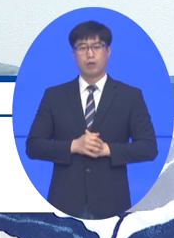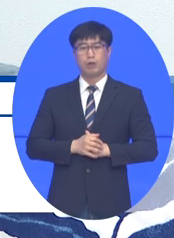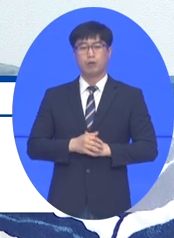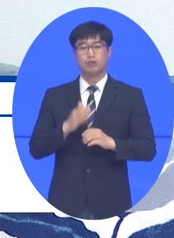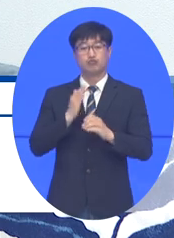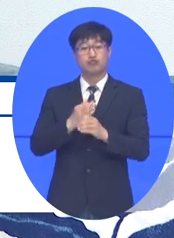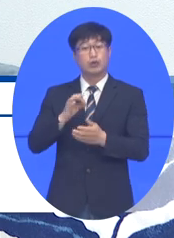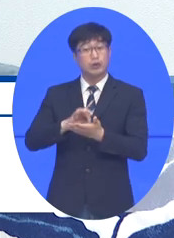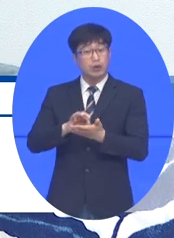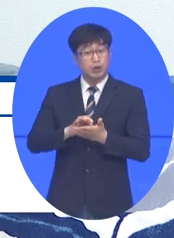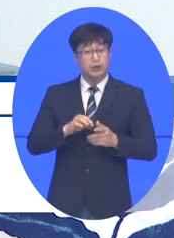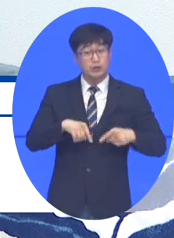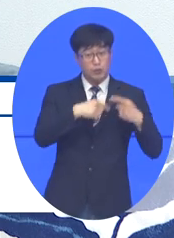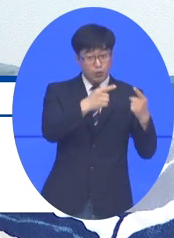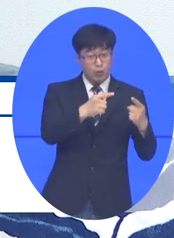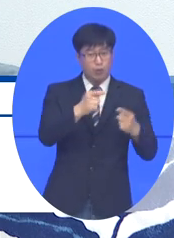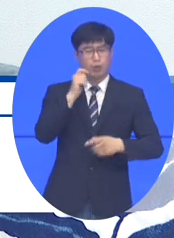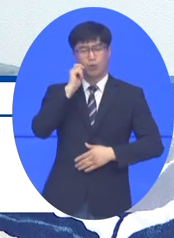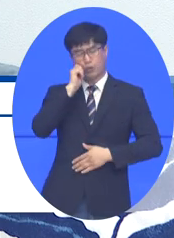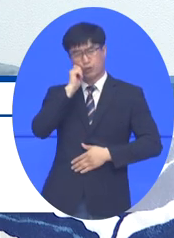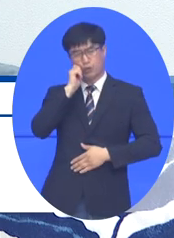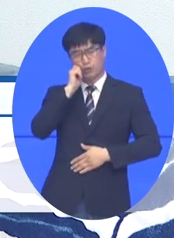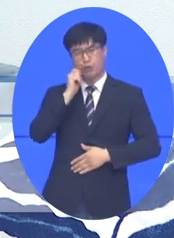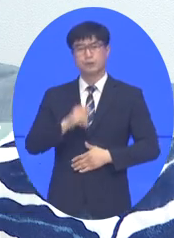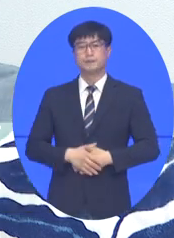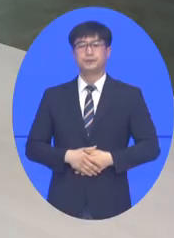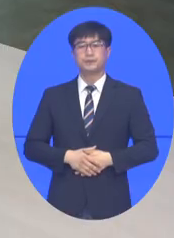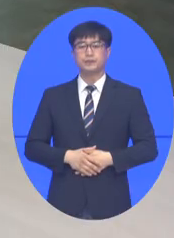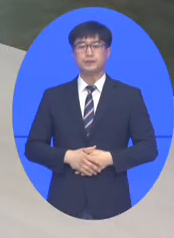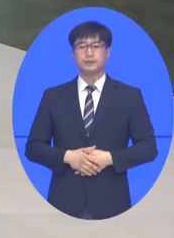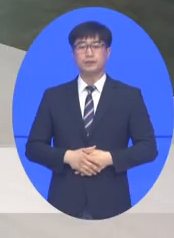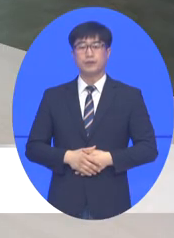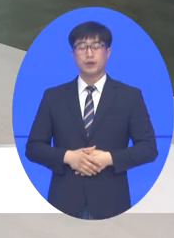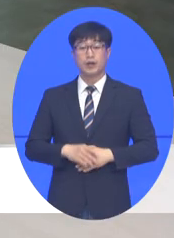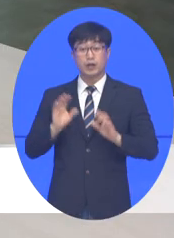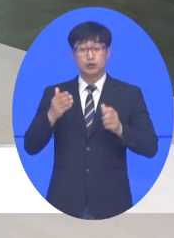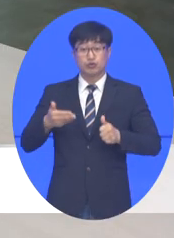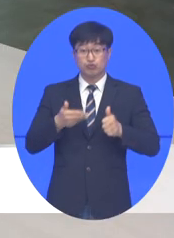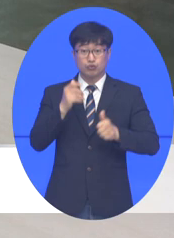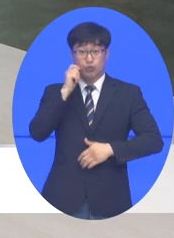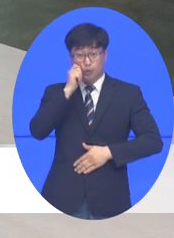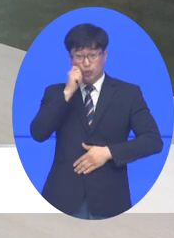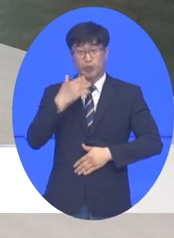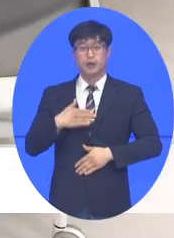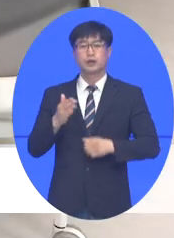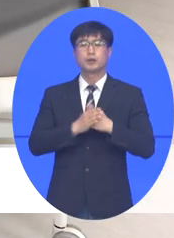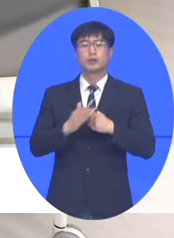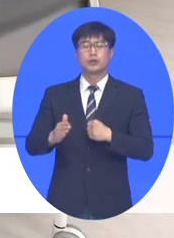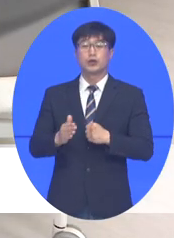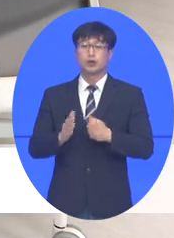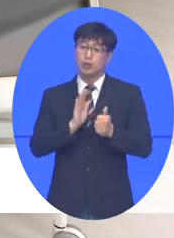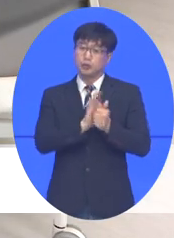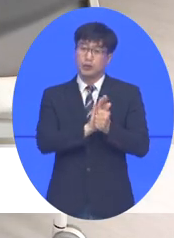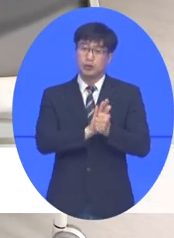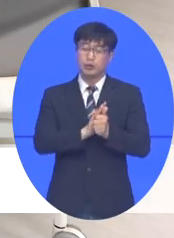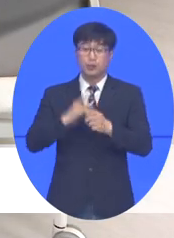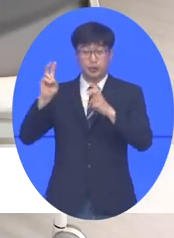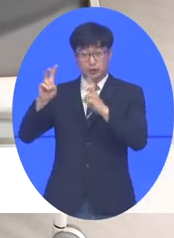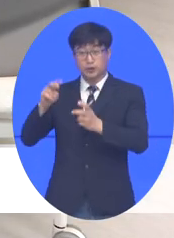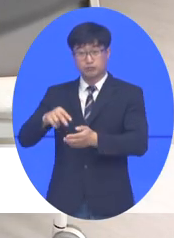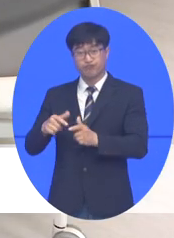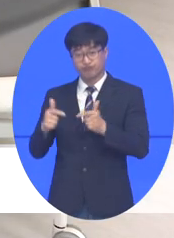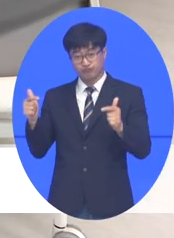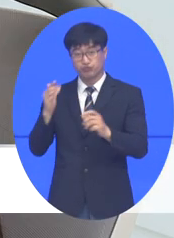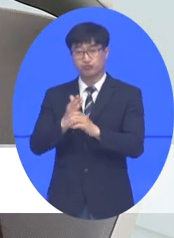때문에 실질적으로 중간에 이용하는 건 어렵습니다. 양육의 어려움을 알기에 이를 배려하는 사내 정책을 펴는 기업도